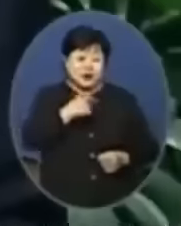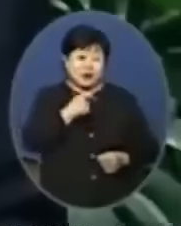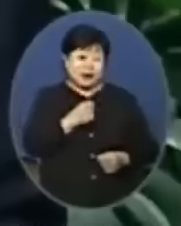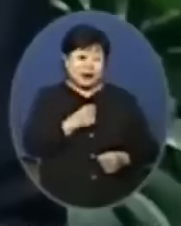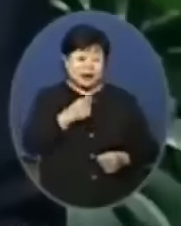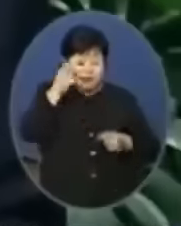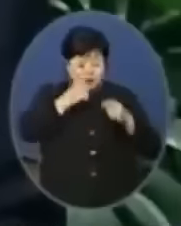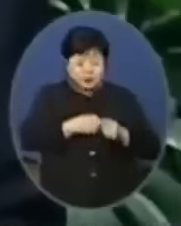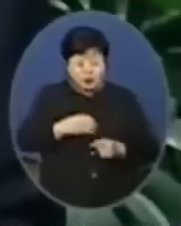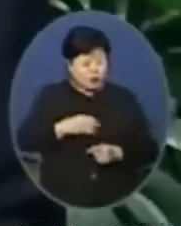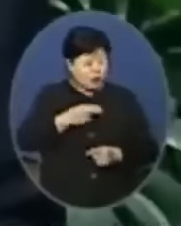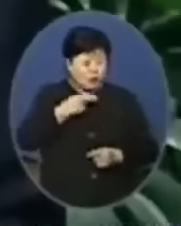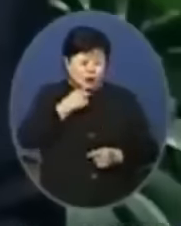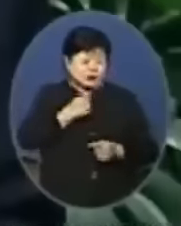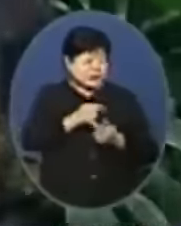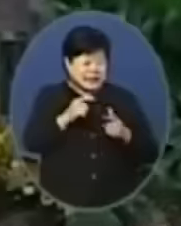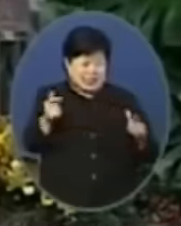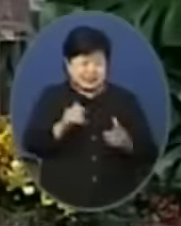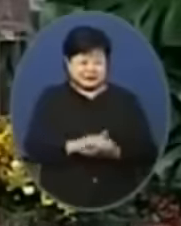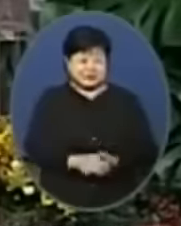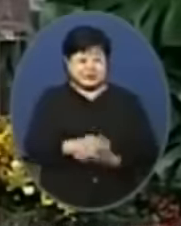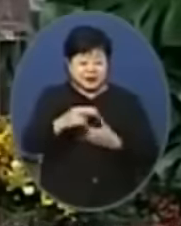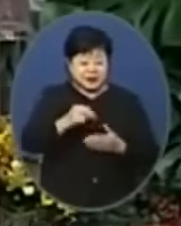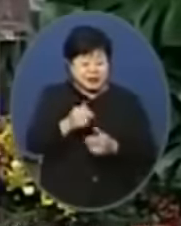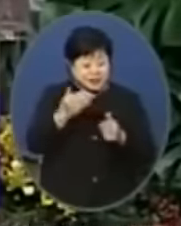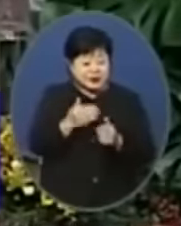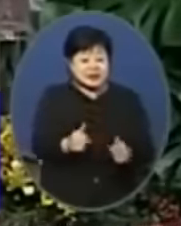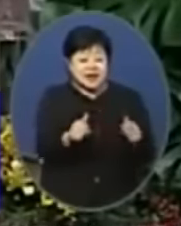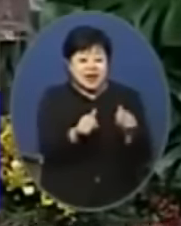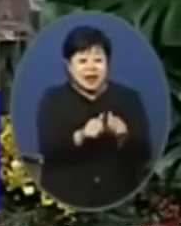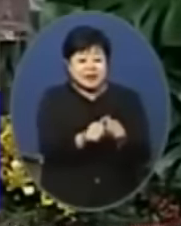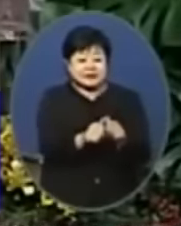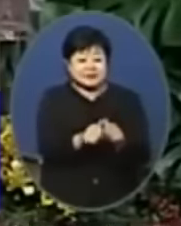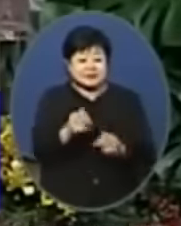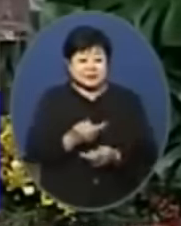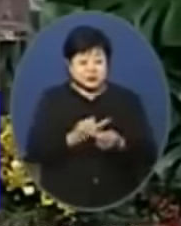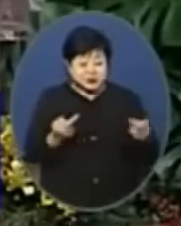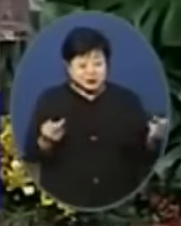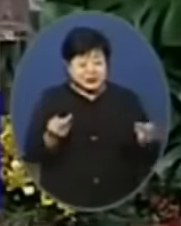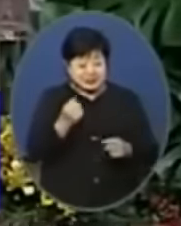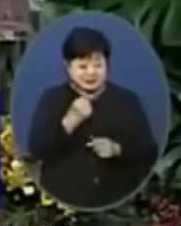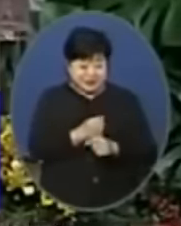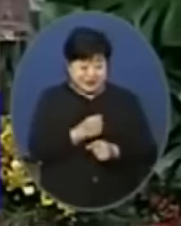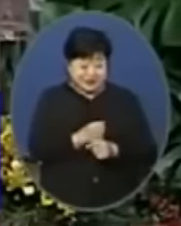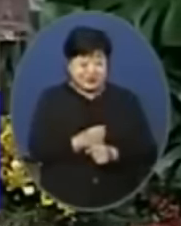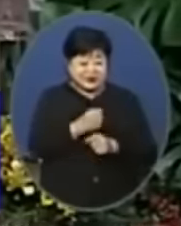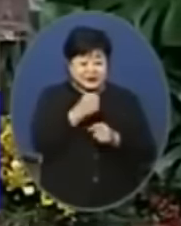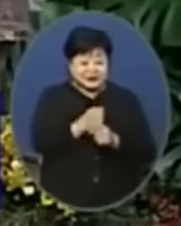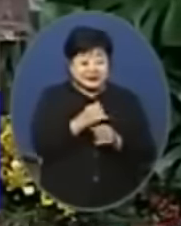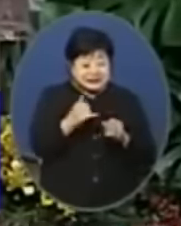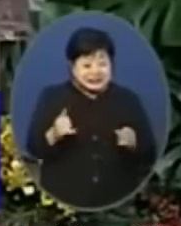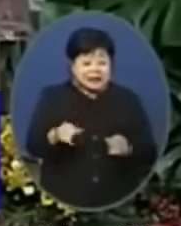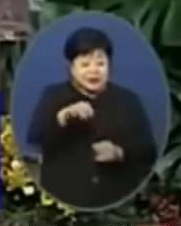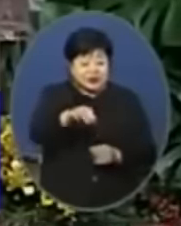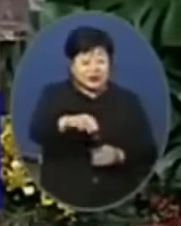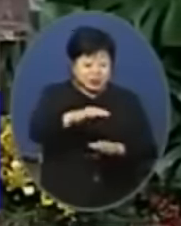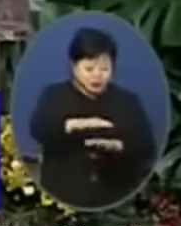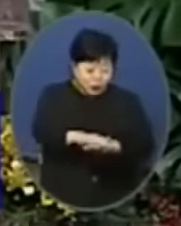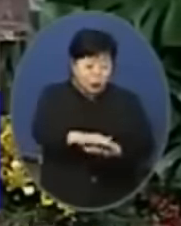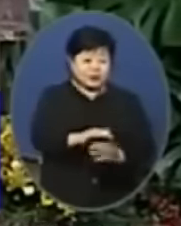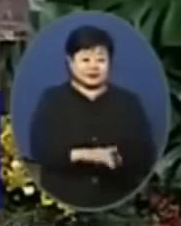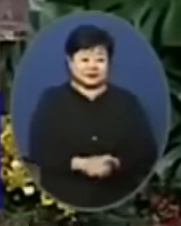슬프고 괴롭기를 원치 않는 것입니다. 야훼 하나님이 동방의 에덴의 동산을 창설하시고 그 지으신 사람을 거기